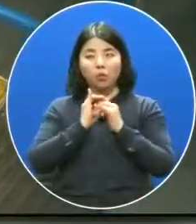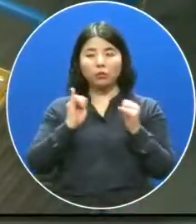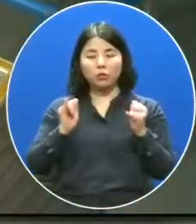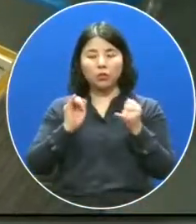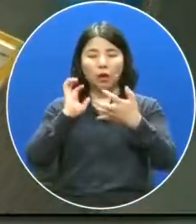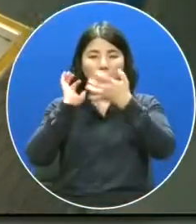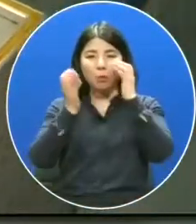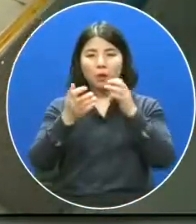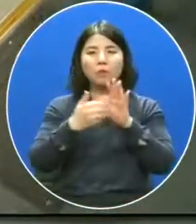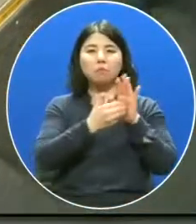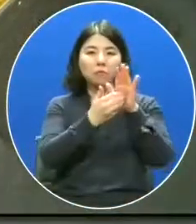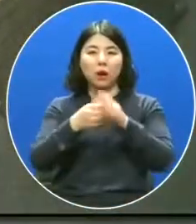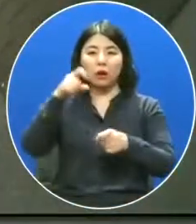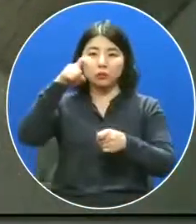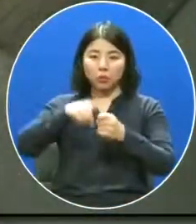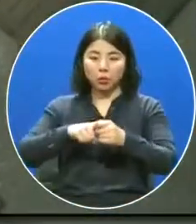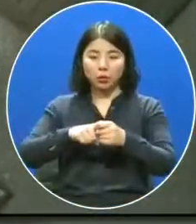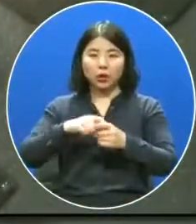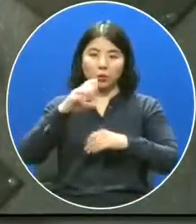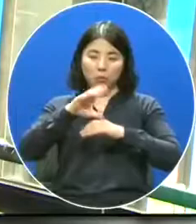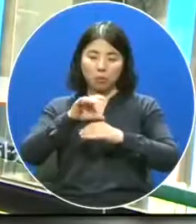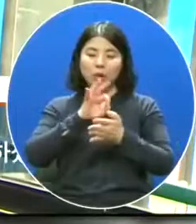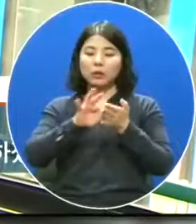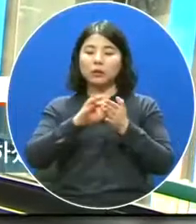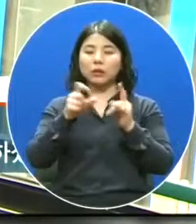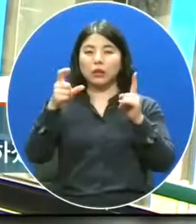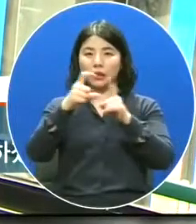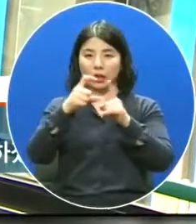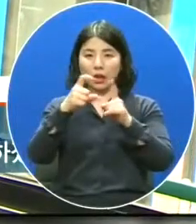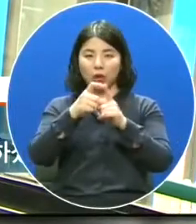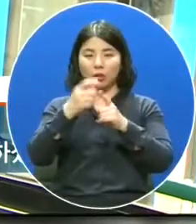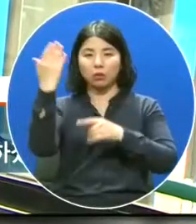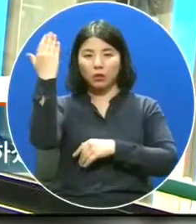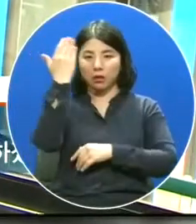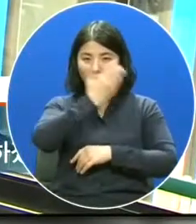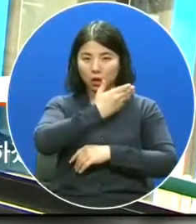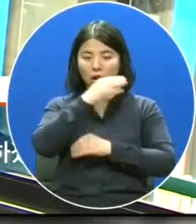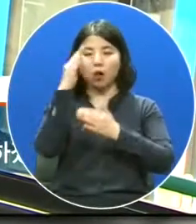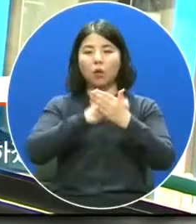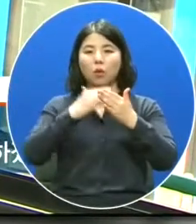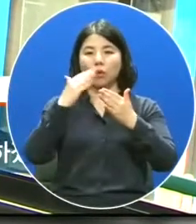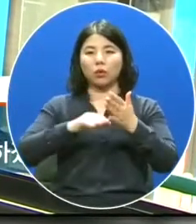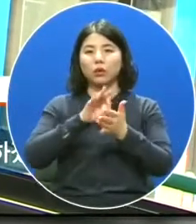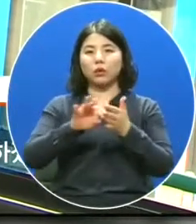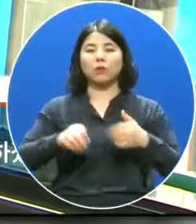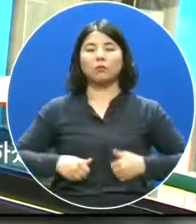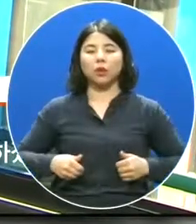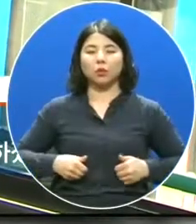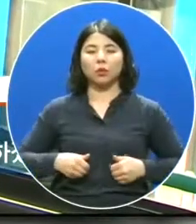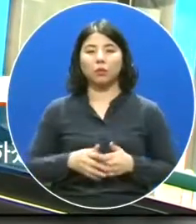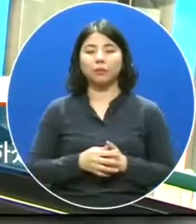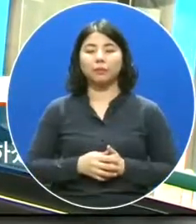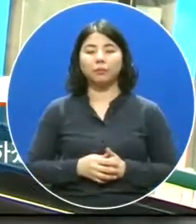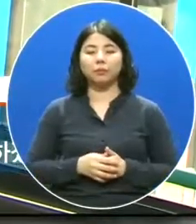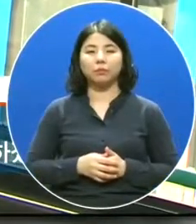수신자가 혼선을 빚지 않게 하기 위해서 미디어에서 사용하는 용어는 객관적이고 공식적이어야